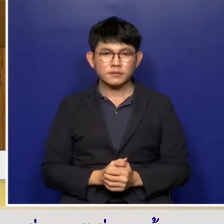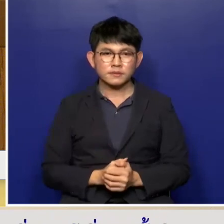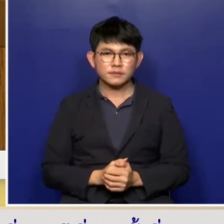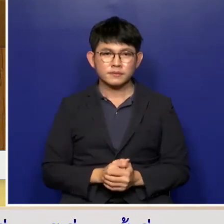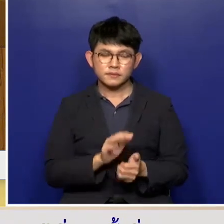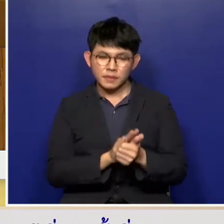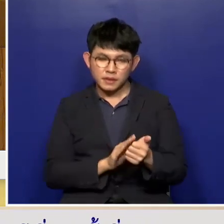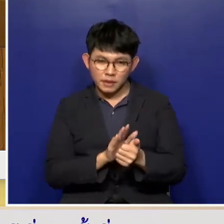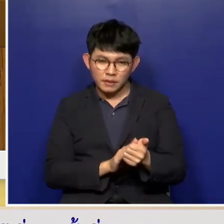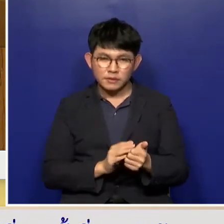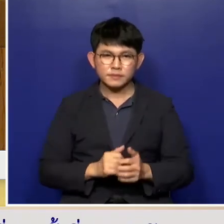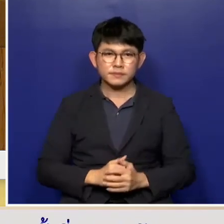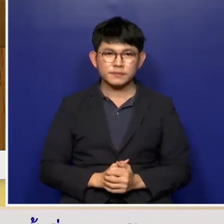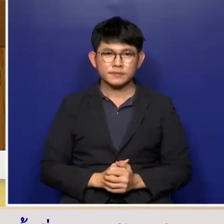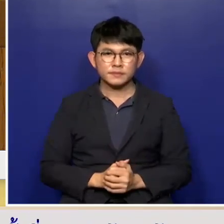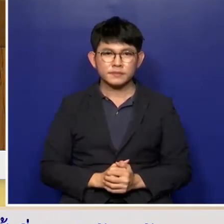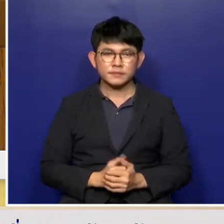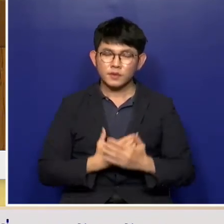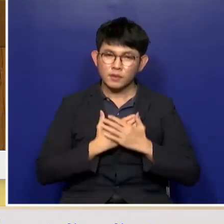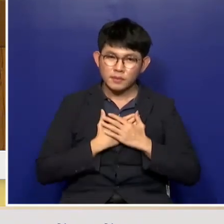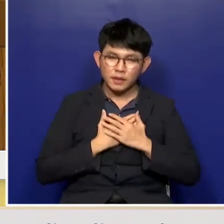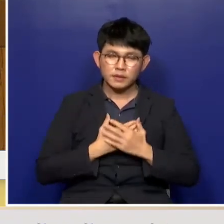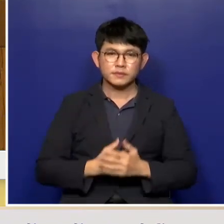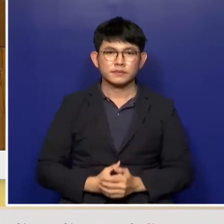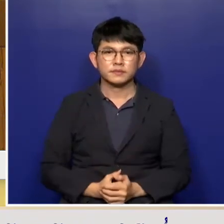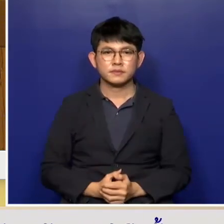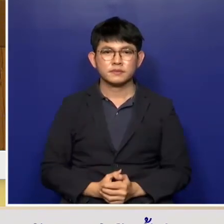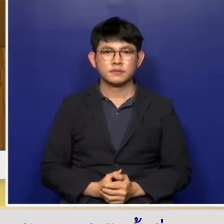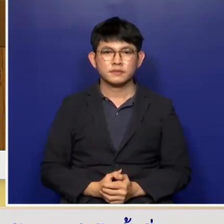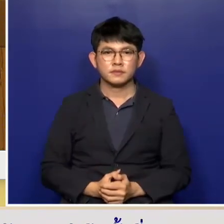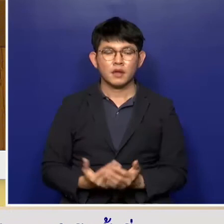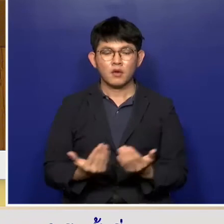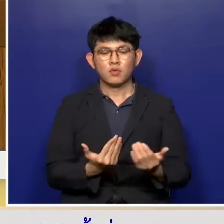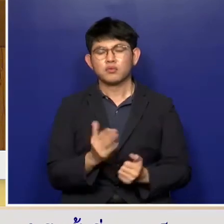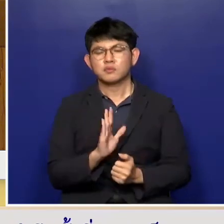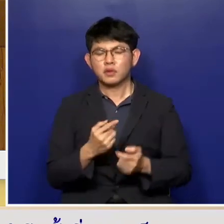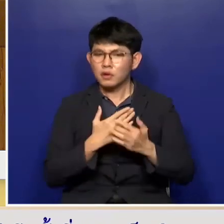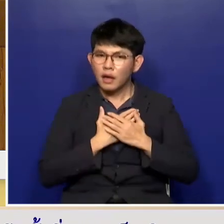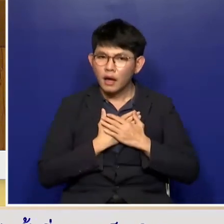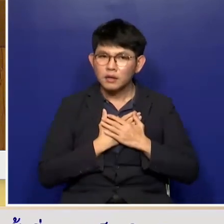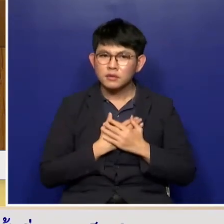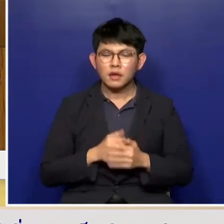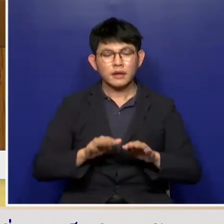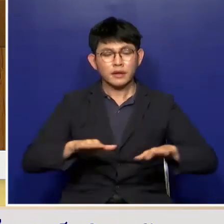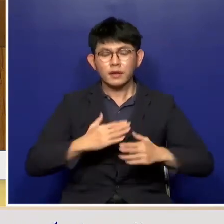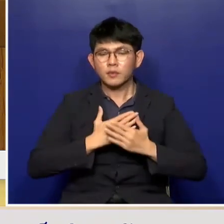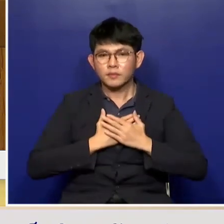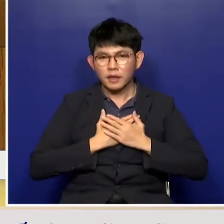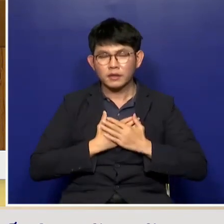เมตา แ ไมใช่ลูกเราตรัเขาผมเปเดทุคน ผมรกทกคน